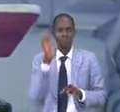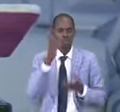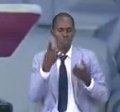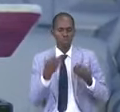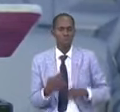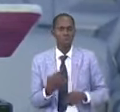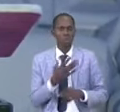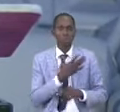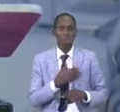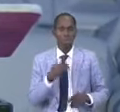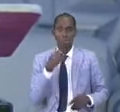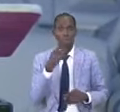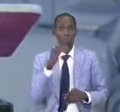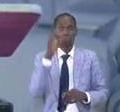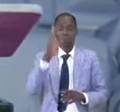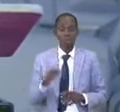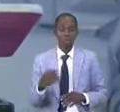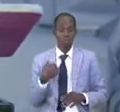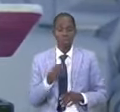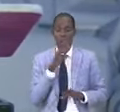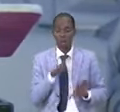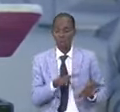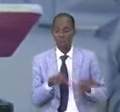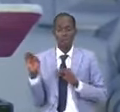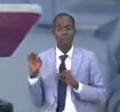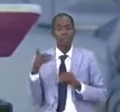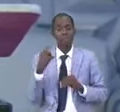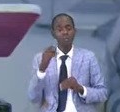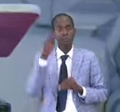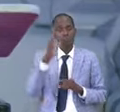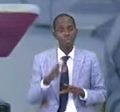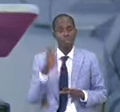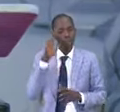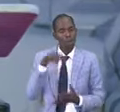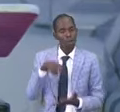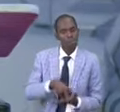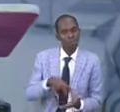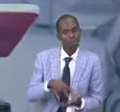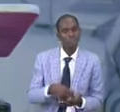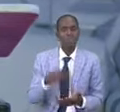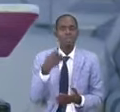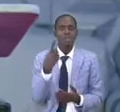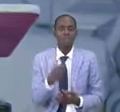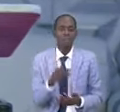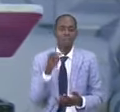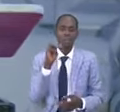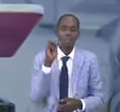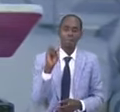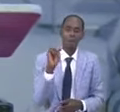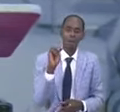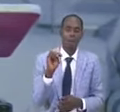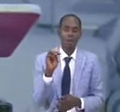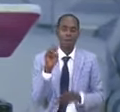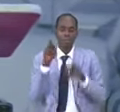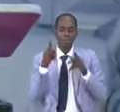partent le pasteur va s'agenier pour les pour supplier le mineur millionnaire de l'église